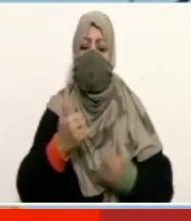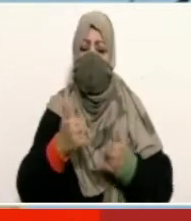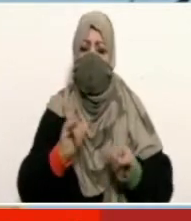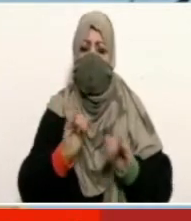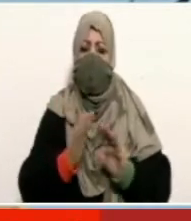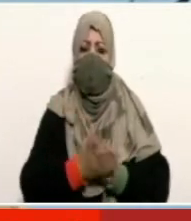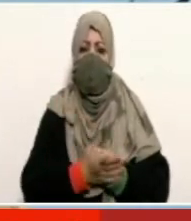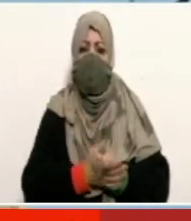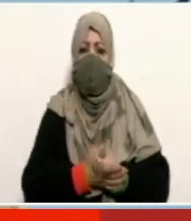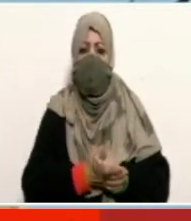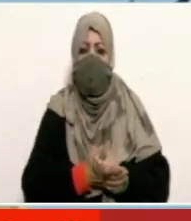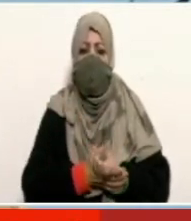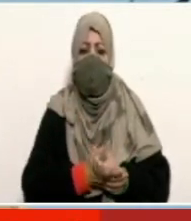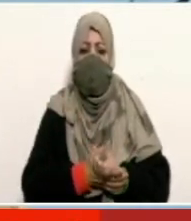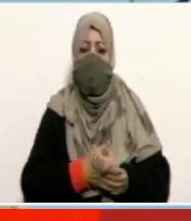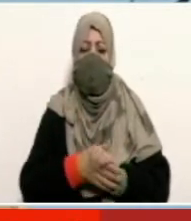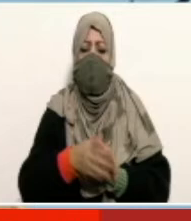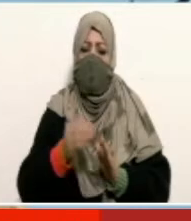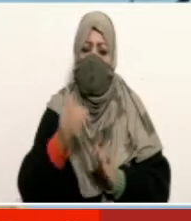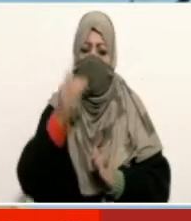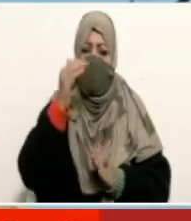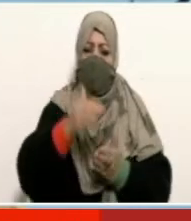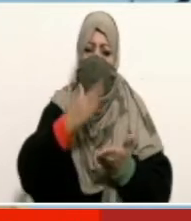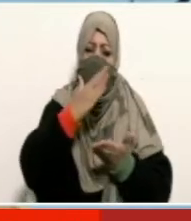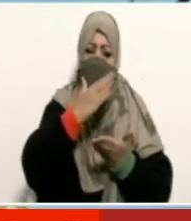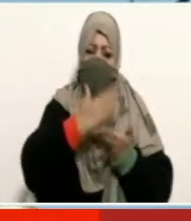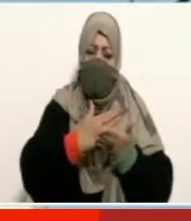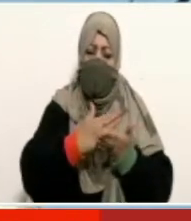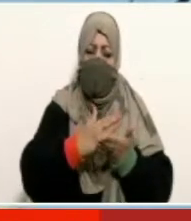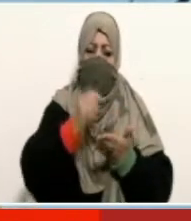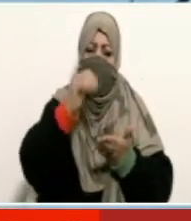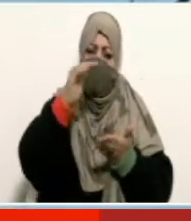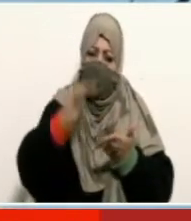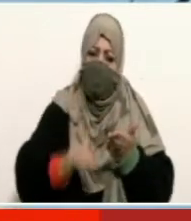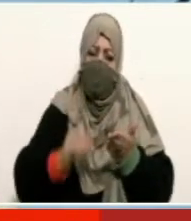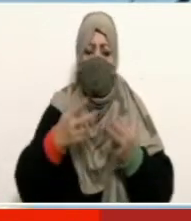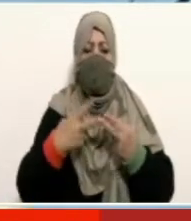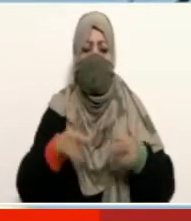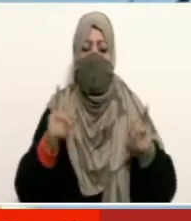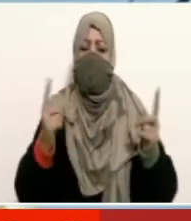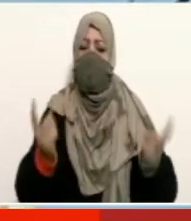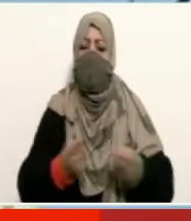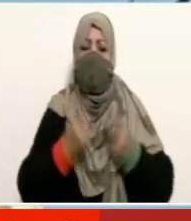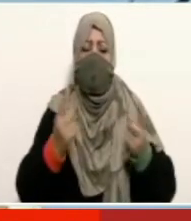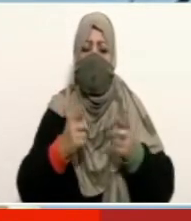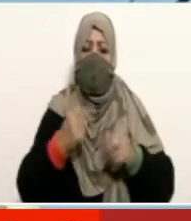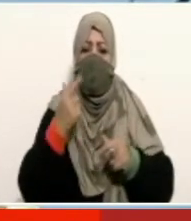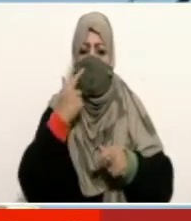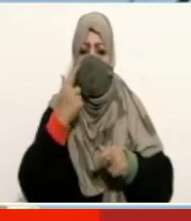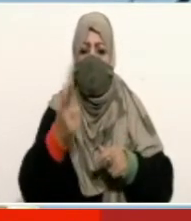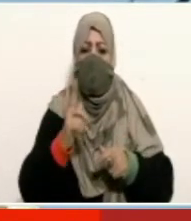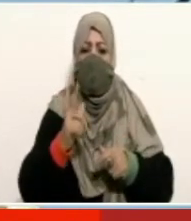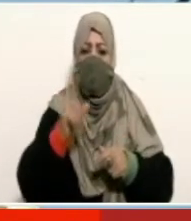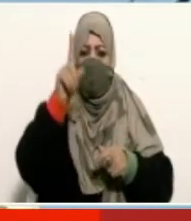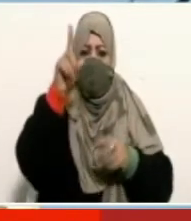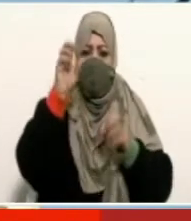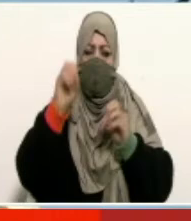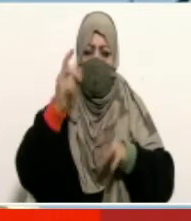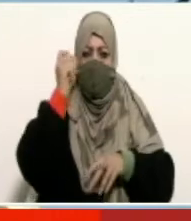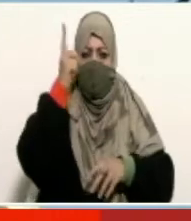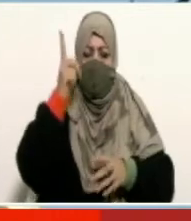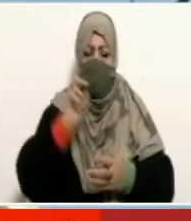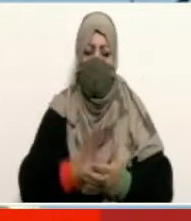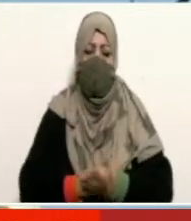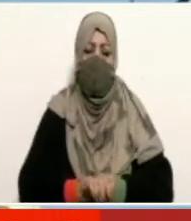اشترط عليك ما في ذلك بأس إن شاء الله، ويزي إن شاء الله، والله أعلم. معنا متصل الأخ المبروك.